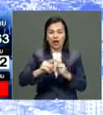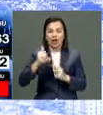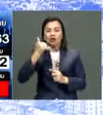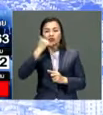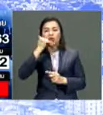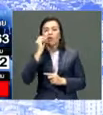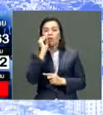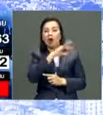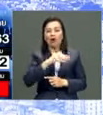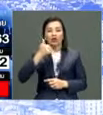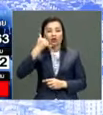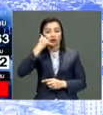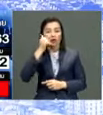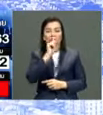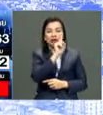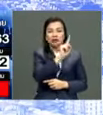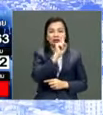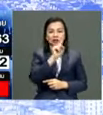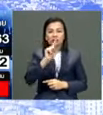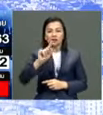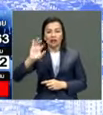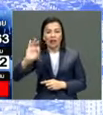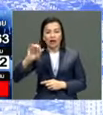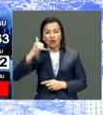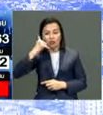นะคะเริ่มเงินทีละประเด็นประเด็นแรกอ่อนเรื่องของแพลตฟอร์มหรือว่าเว็บไซต์ปลอมที่เป็นของไทยชนะต่างๆที่เขาพยายามทำชื่อใกล้ๆกันให้ประชาชนเข้าใจผิดมีคำถามจากคุณผู้ชมมาว่าแล้วมีการหลอกลวงลักษณะนี้เราสามารถไปดำเนินคดีเขาได้ไหมคะหรือว่ามีการจับกุมบ้างแล้วหรือยังก็อันดับแรกนะครับถ้าท่านถ้าท่านเป็นคนถ้าท่านมีความท่านเข้าไปใช้นะครับที่ผมเตือนแล้วว่าก็จะเข้าไปใช้แต่เท่านั้นเผลอเข้าไปใช้แล้วนะครับถ้าท่านกรุณาแจ้งมาที่เรานะครับที่1119ก็ได้นะครับถ้าให้เบอร์โทรแล้วก็ทางนั้นก็จะติดต่อท่านกลับไปนะครับเพราะว่าในระบบกฏหมายปกตินะครับต้องมีผู้เสียหายเป็นผู้แจ้งความครับไม่งั้นเราไม่สามารถดำเนินการต่อไปได้แต่ในทางกลับกันนะครับตัวระบบแพทฟอร์มเองก็ดำเนินทางกฎหมายในส่วนที่เกี่ยวข้องอยู่แล้วครับก็คิดว่า